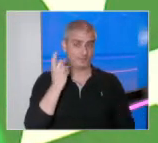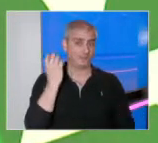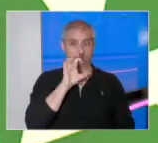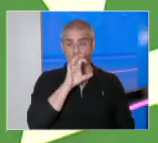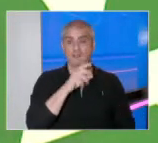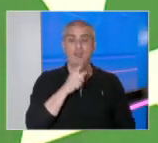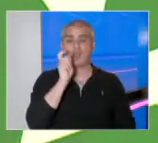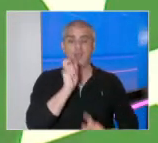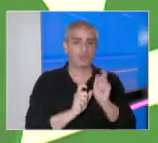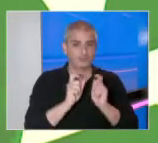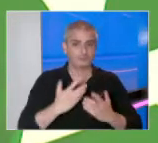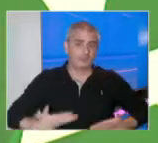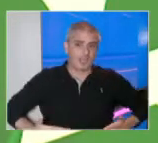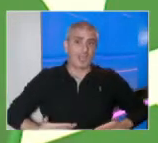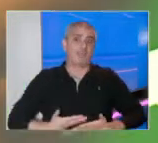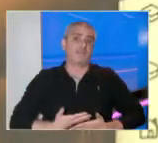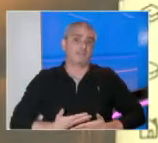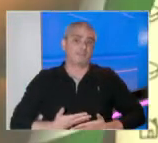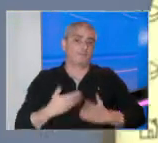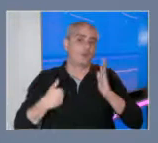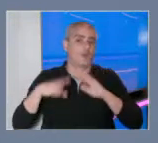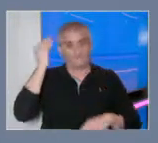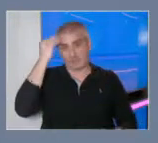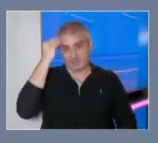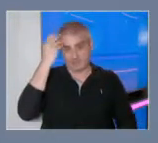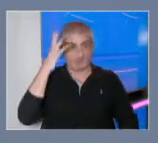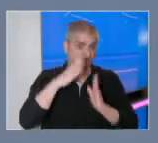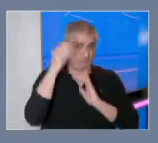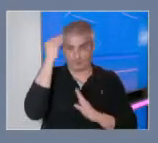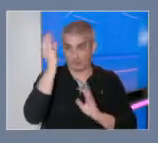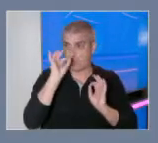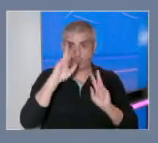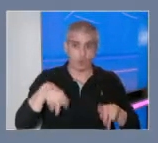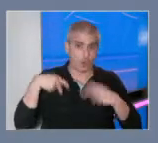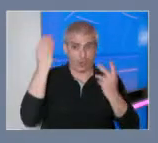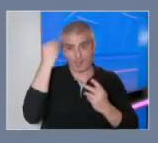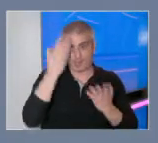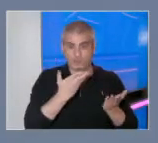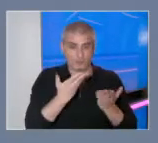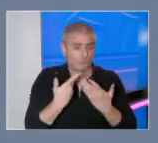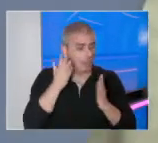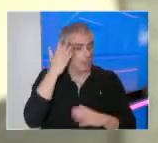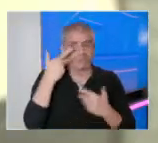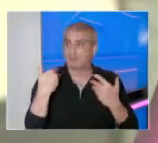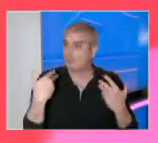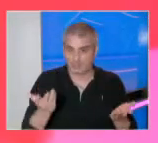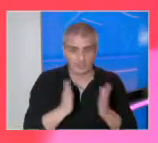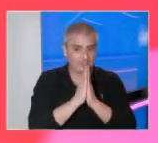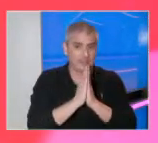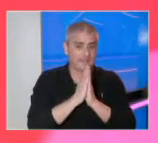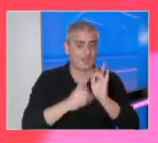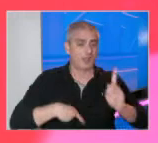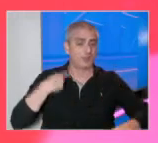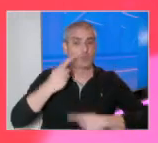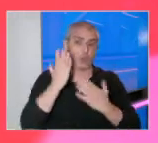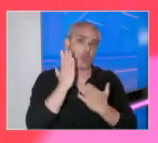והגיבה, אנשים רעבים, רוב תלמידי בתי הספר עוד לא חזרו ללמוד, אין עתיד או תקווה לדור